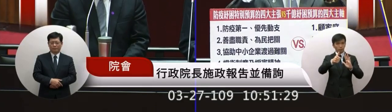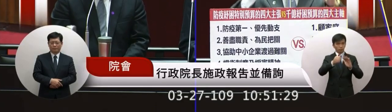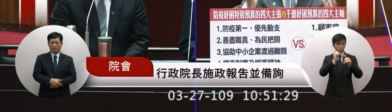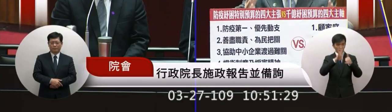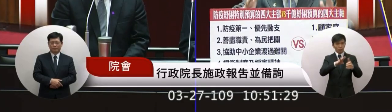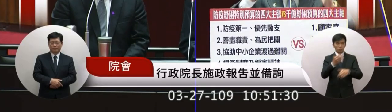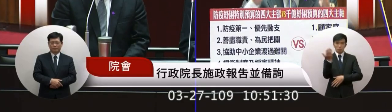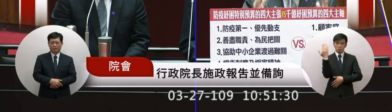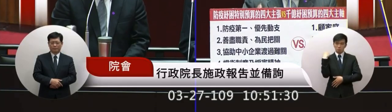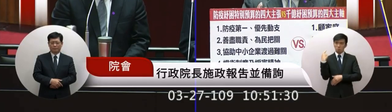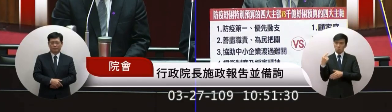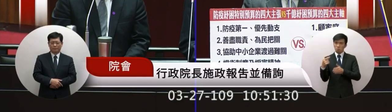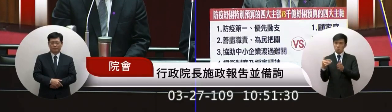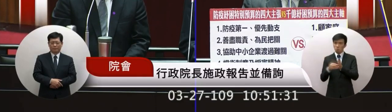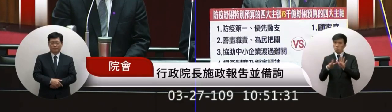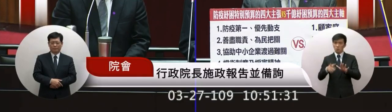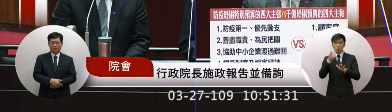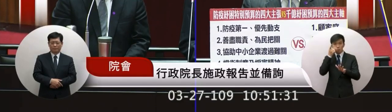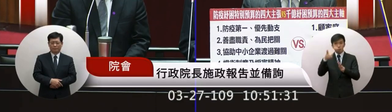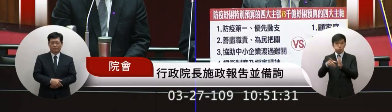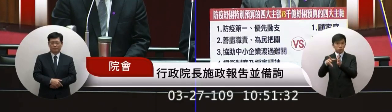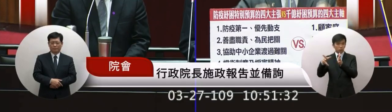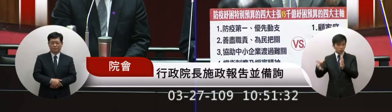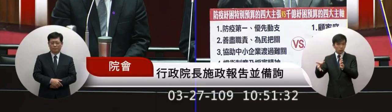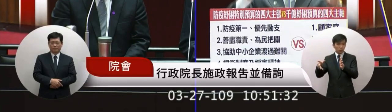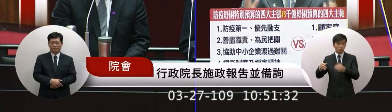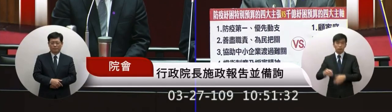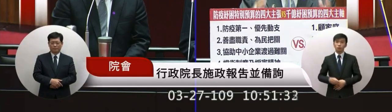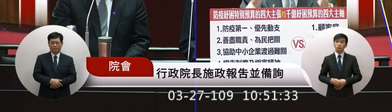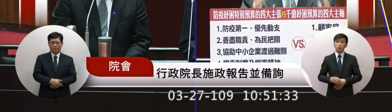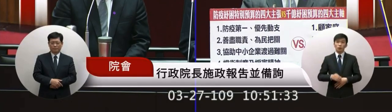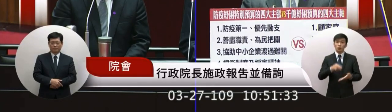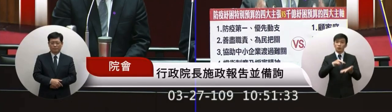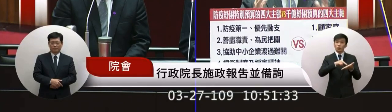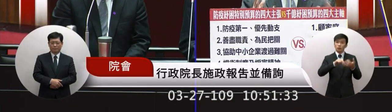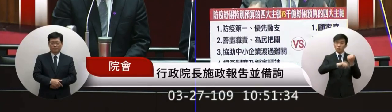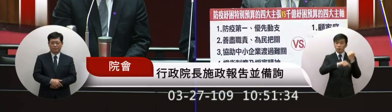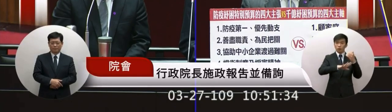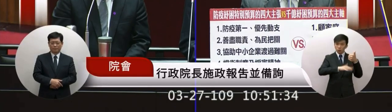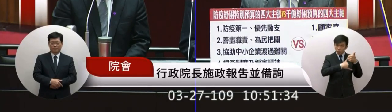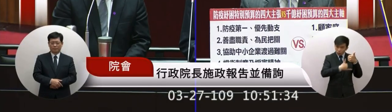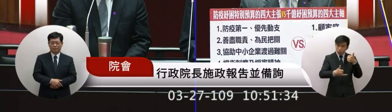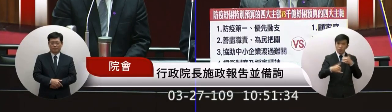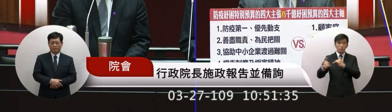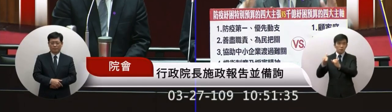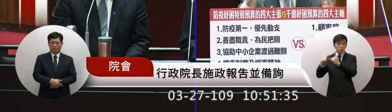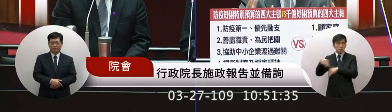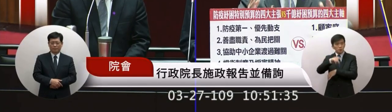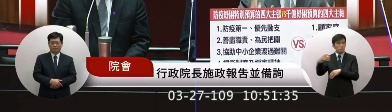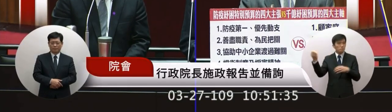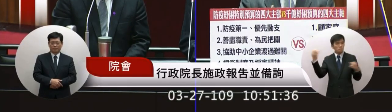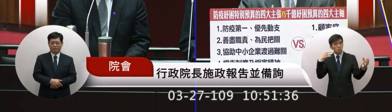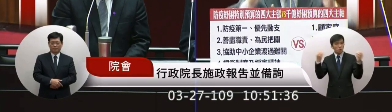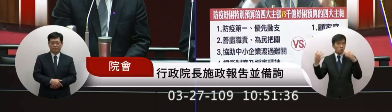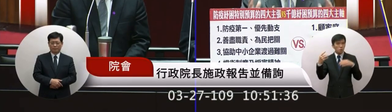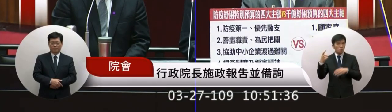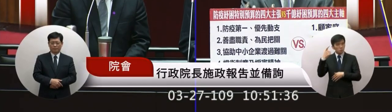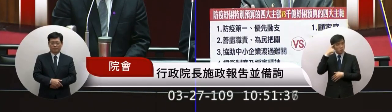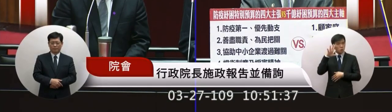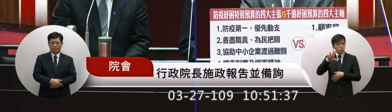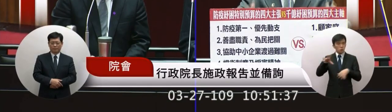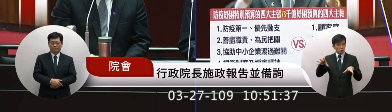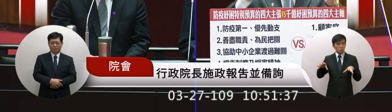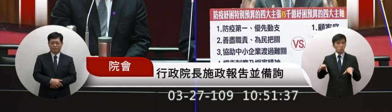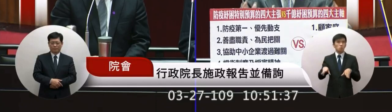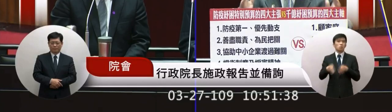间，我感觉你有将立法委员的声音、甲外界的声音，你有听落？你也见机立即马上